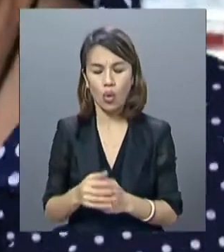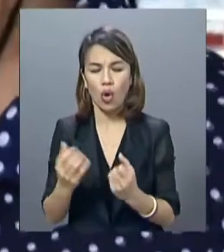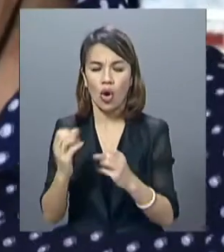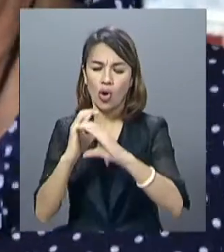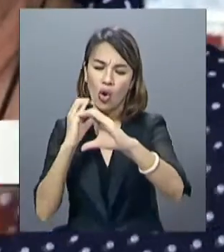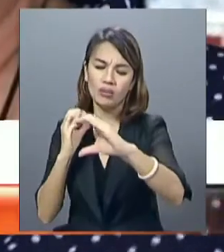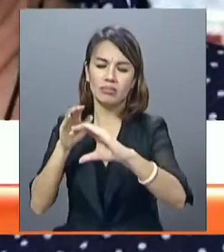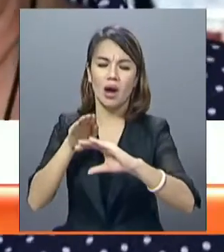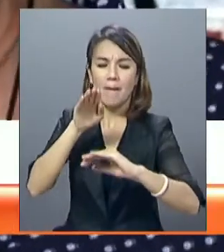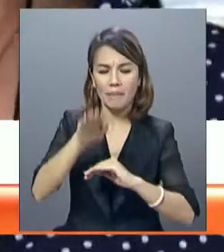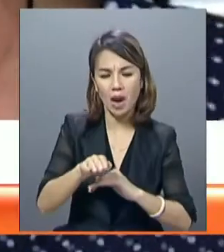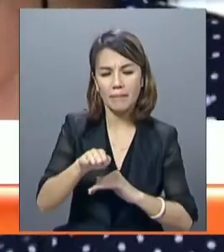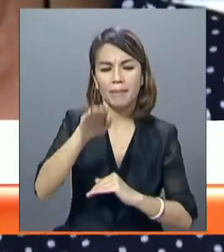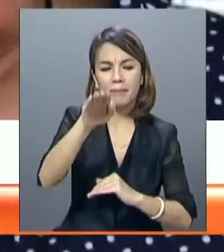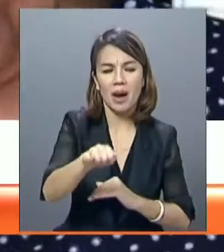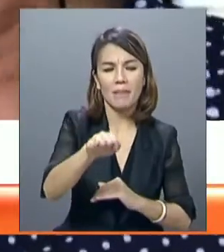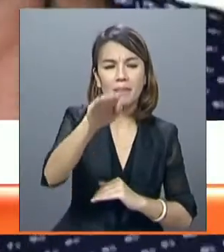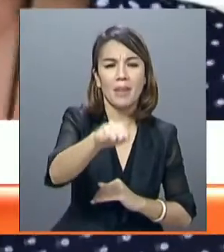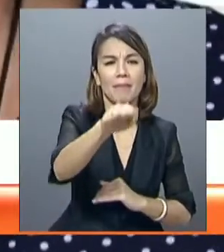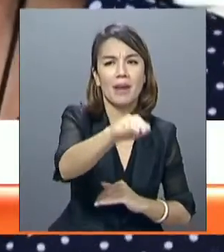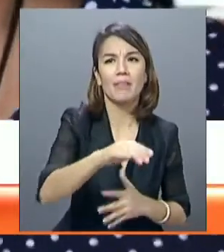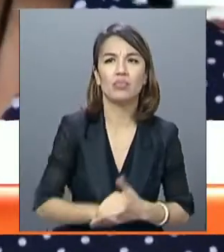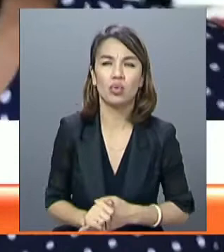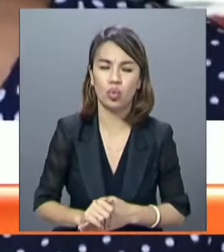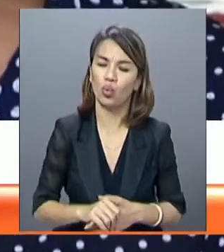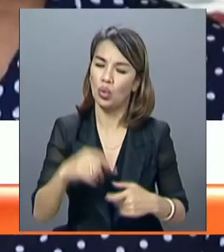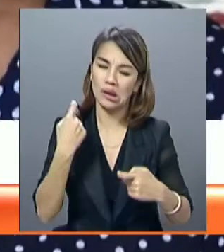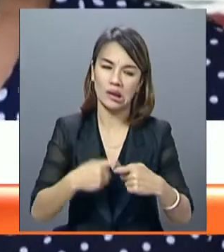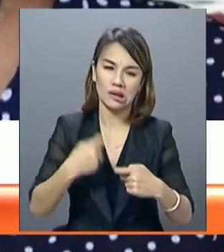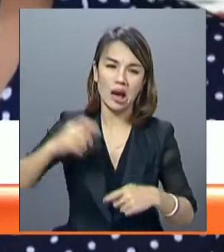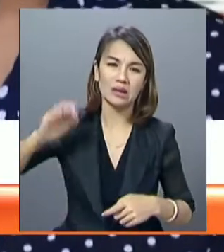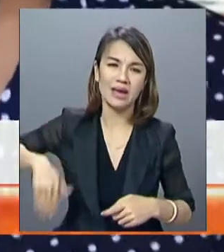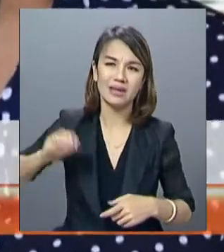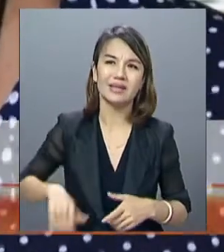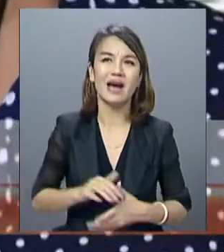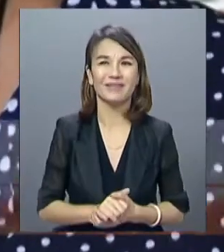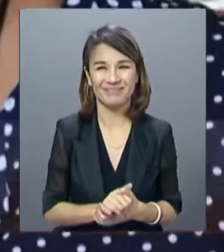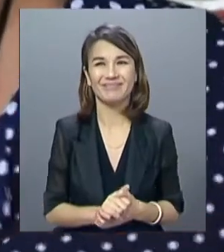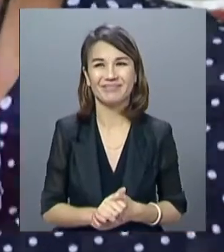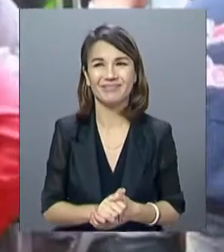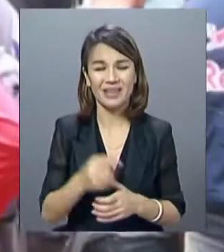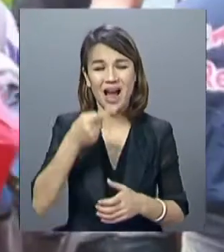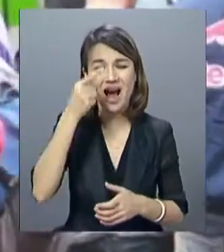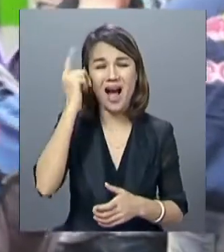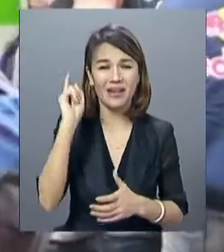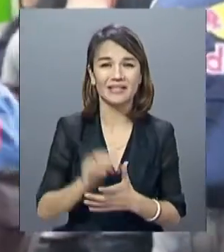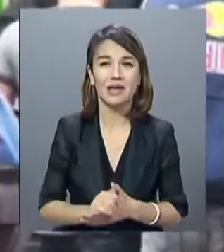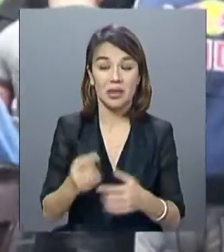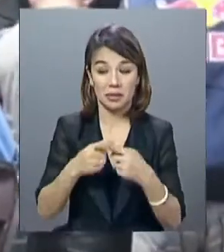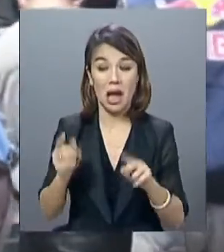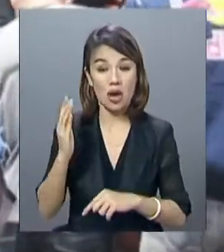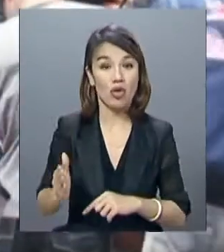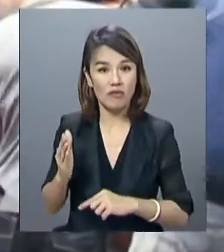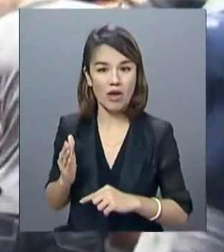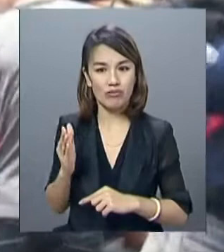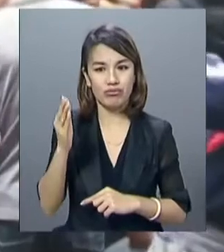สถานีแต่ละที่ไปจอดตรงนู้นไปจอดตรงนี้กว่าจะถึงอ่ะกว่าจะที่เราลงมันนานมันแต่รถไฟนี่โอเคจ